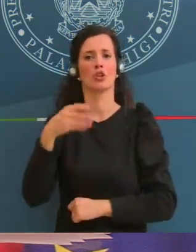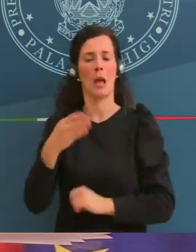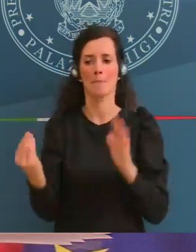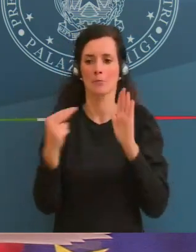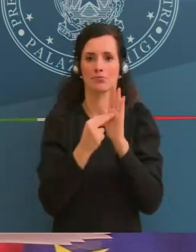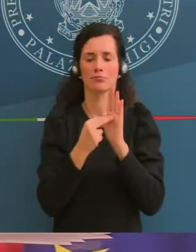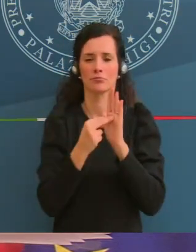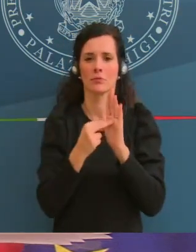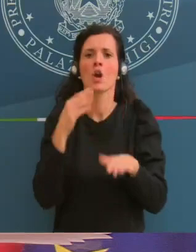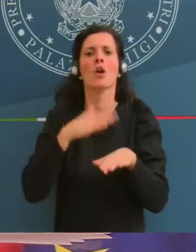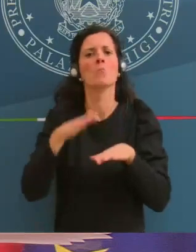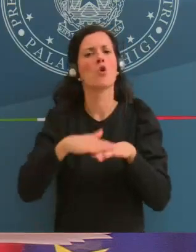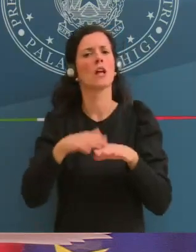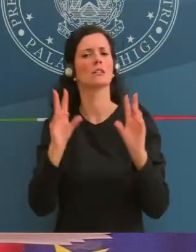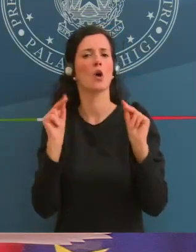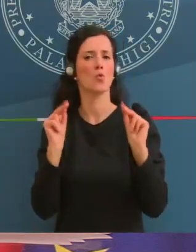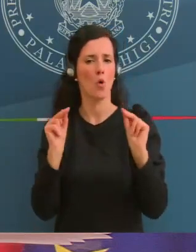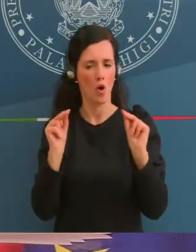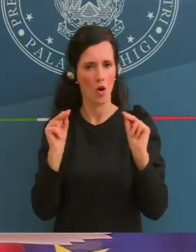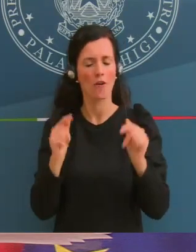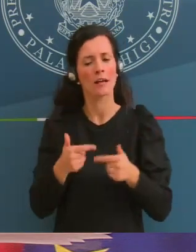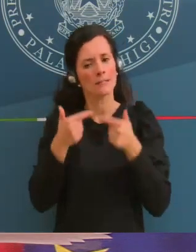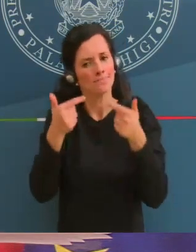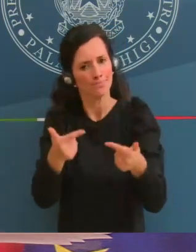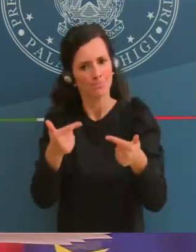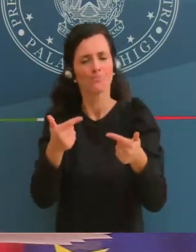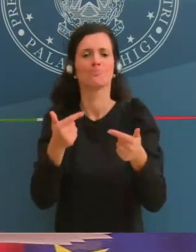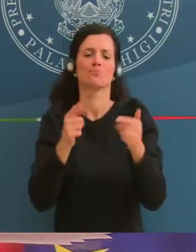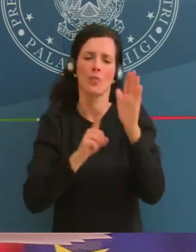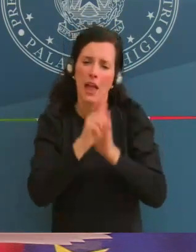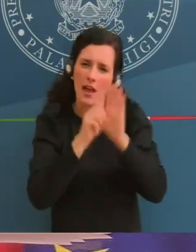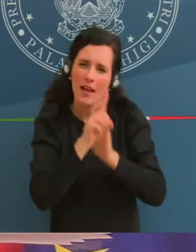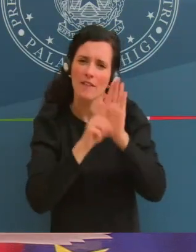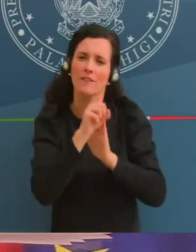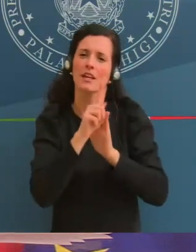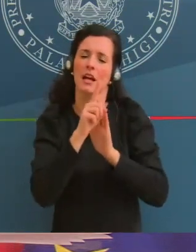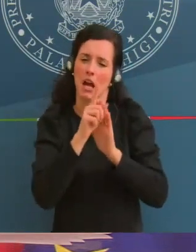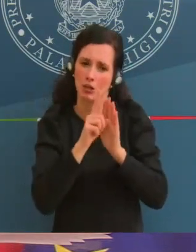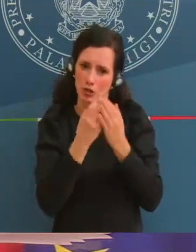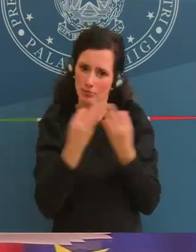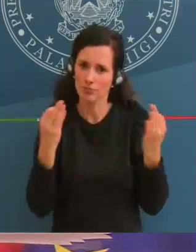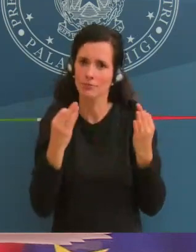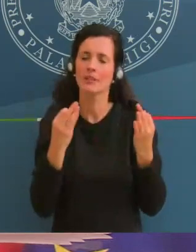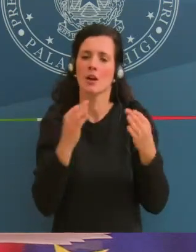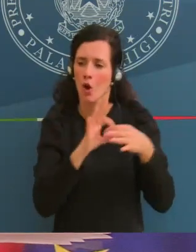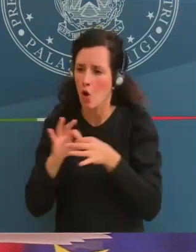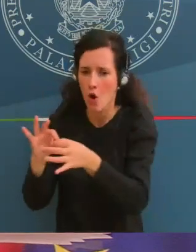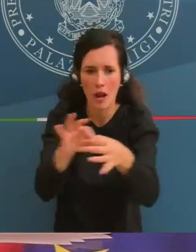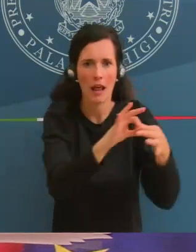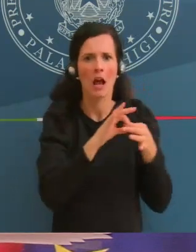a livello territoriale non possiamo fare a livello centrale sanità trasporti non è che sono tutte sotto il nostro controllo di un governo